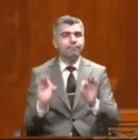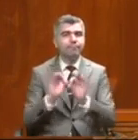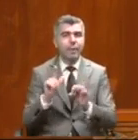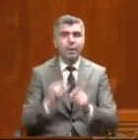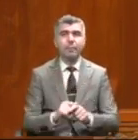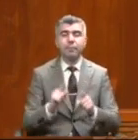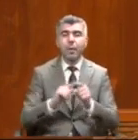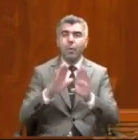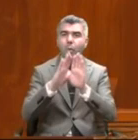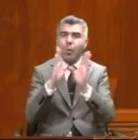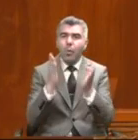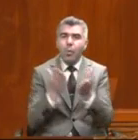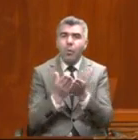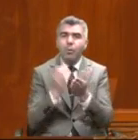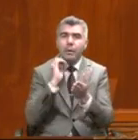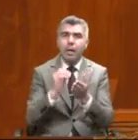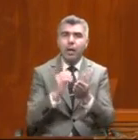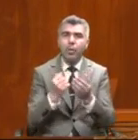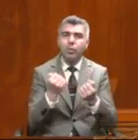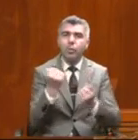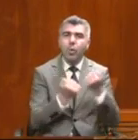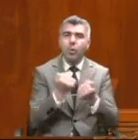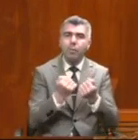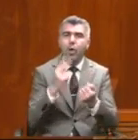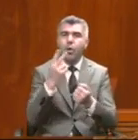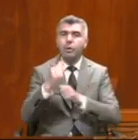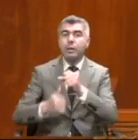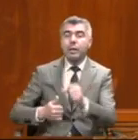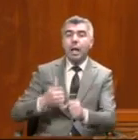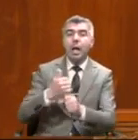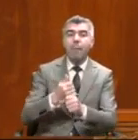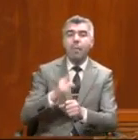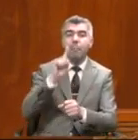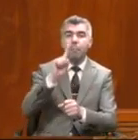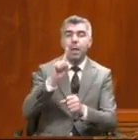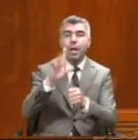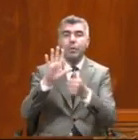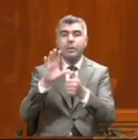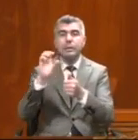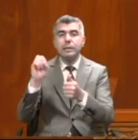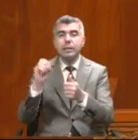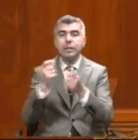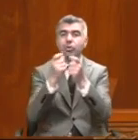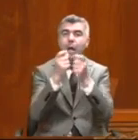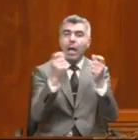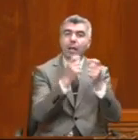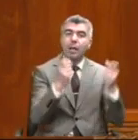المنظومه ديال صناعه السيارات عشرين عام ديال الخدمه هي 160 مصنع